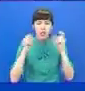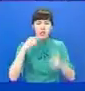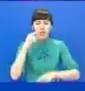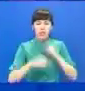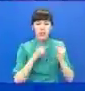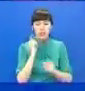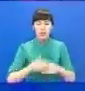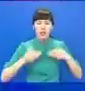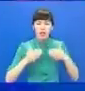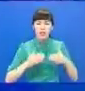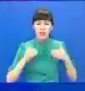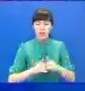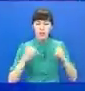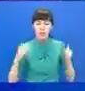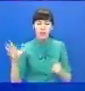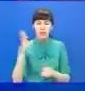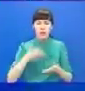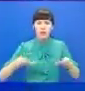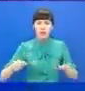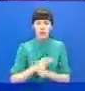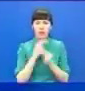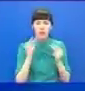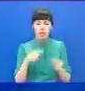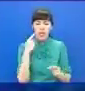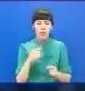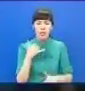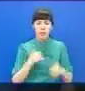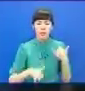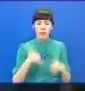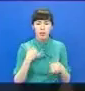жастардың біліктілігін шыңдауға барынша септігін тигізеді дейді ұстаздар қауымы.